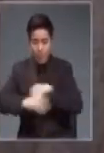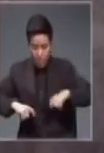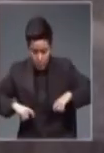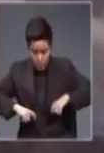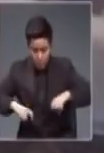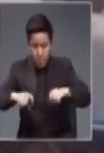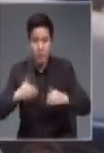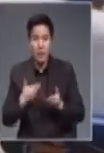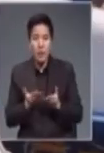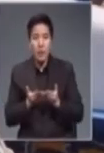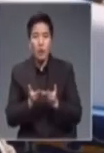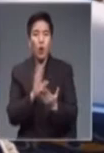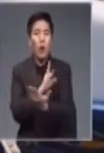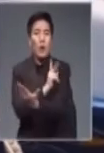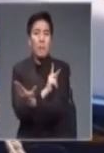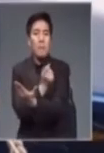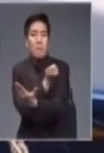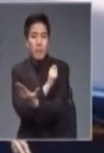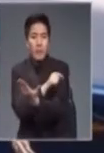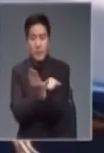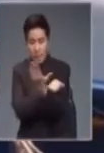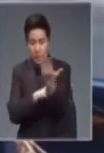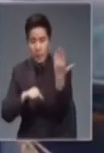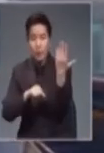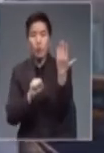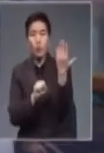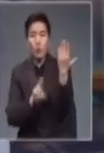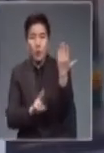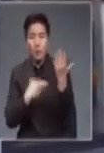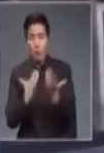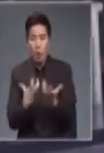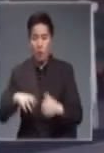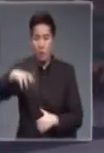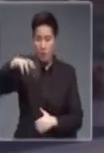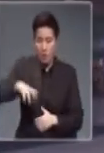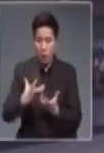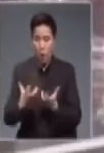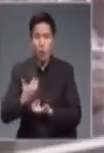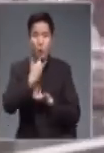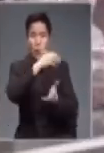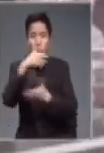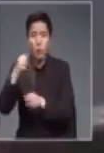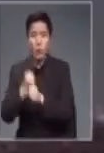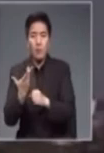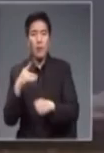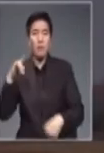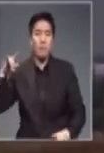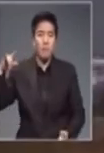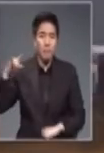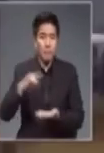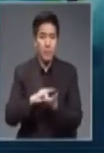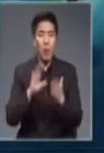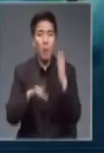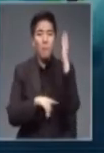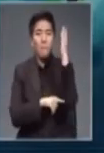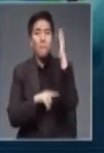คเอกชนภาควิชาการภาคประชาสังคมรวมทั้งท้องถิ่นต้องยื่นมือมาจับกันเชื่อมโยงกันช่วยกันคนละไม้ละมือนะครับ